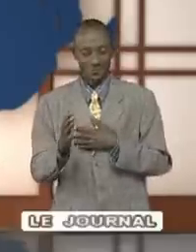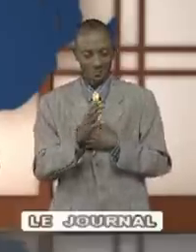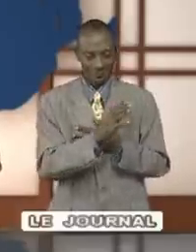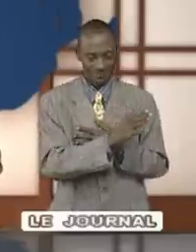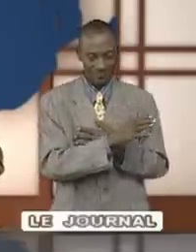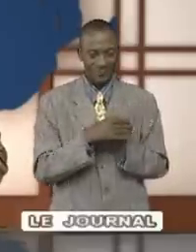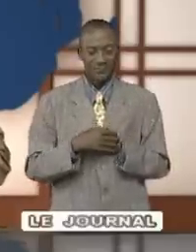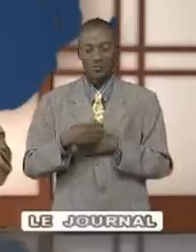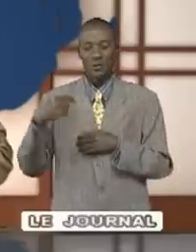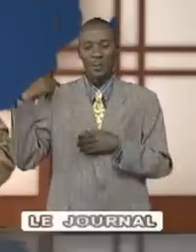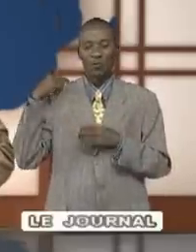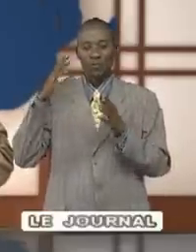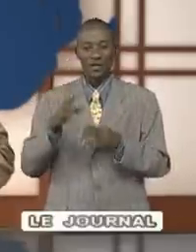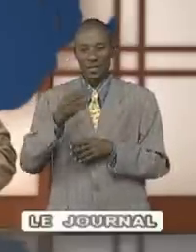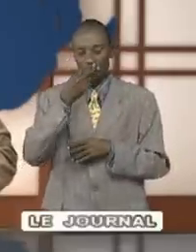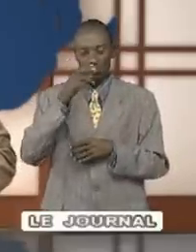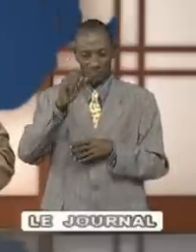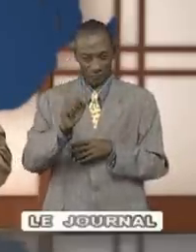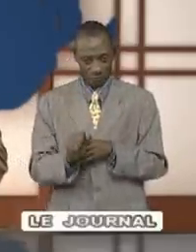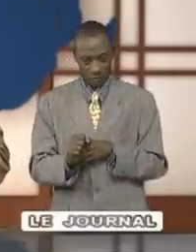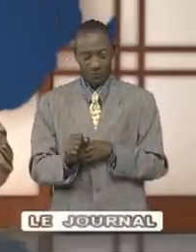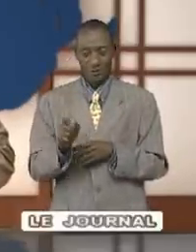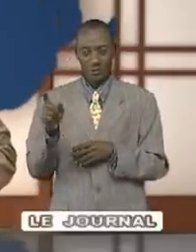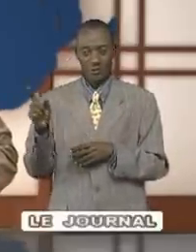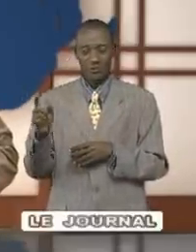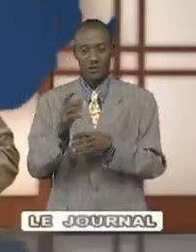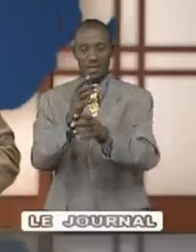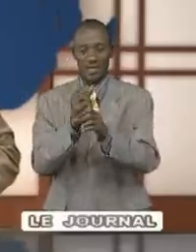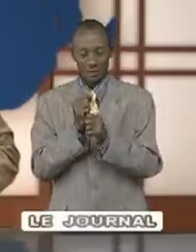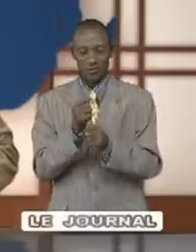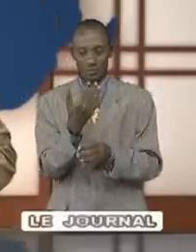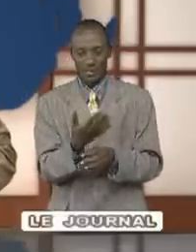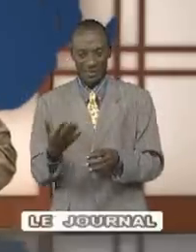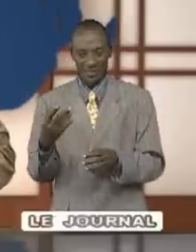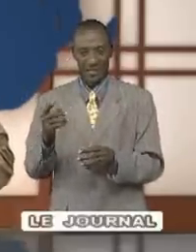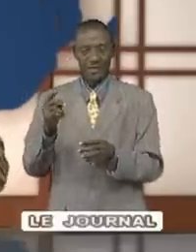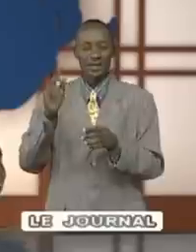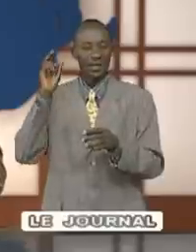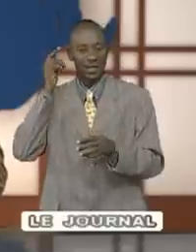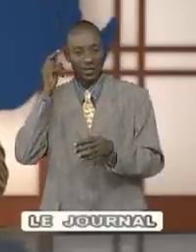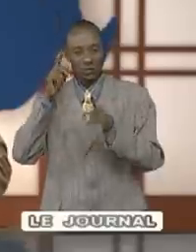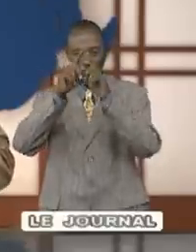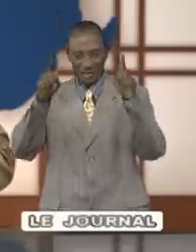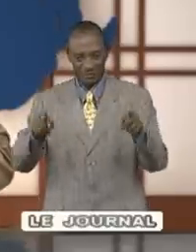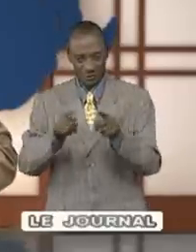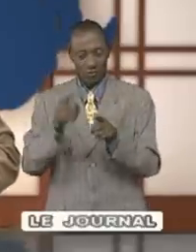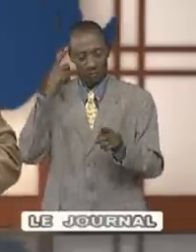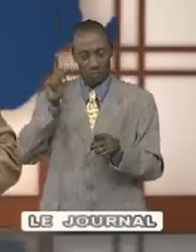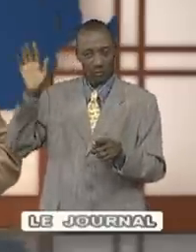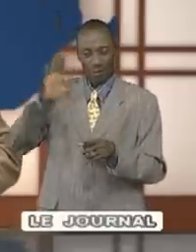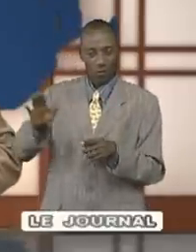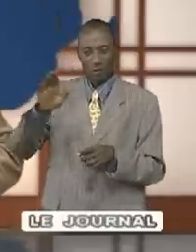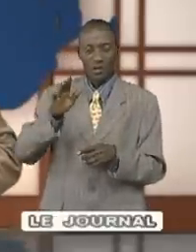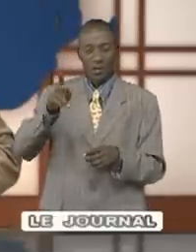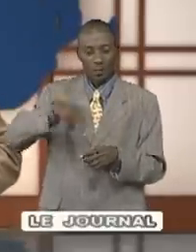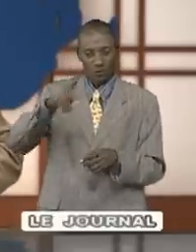du Sud Kivu, Marcelin Chichambo, qui venait de réceptionner il n'y a pas longtemps des équipements audiovisuels pour sa province, s'est exprimé sur la